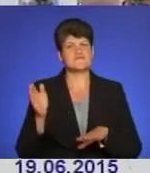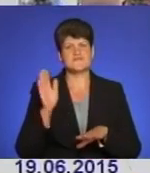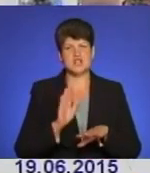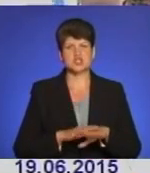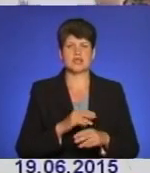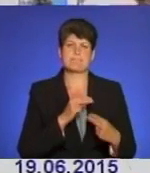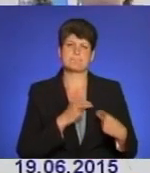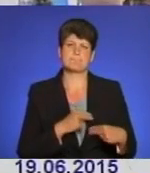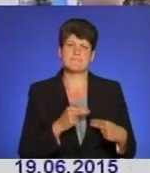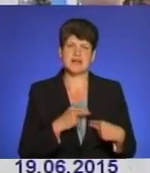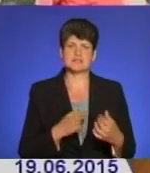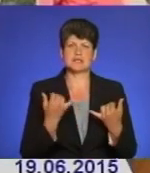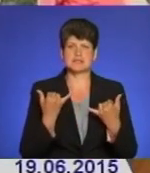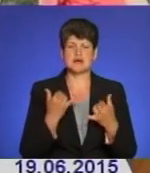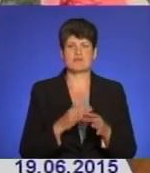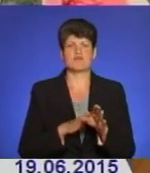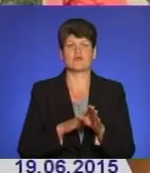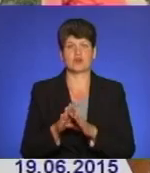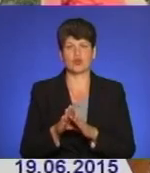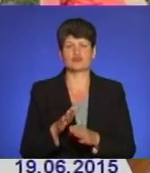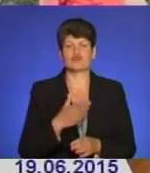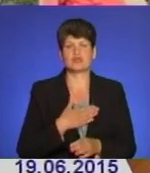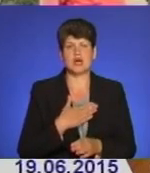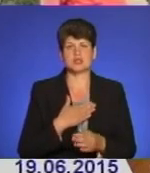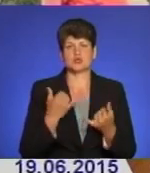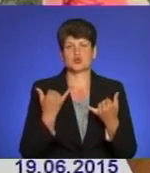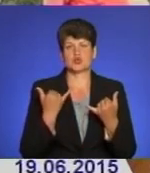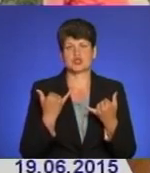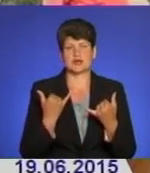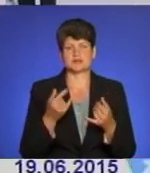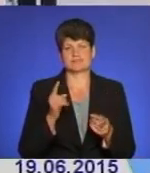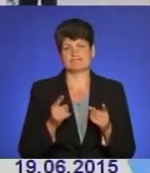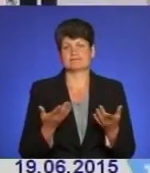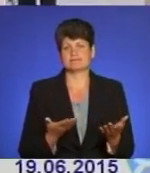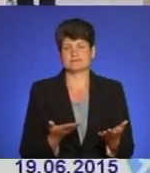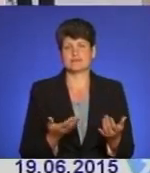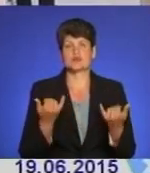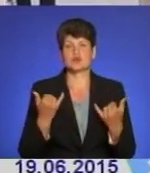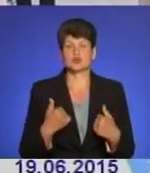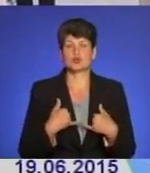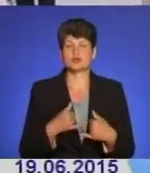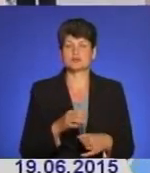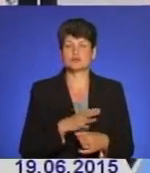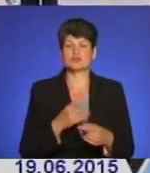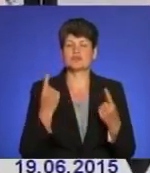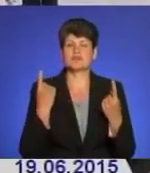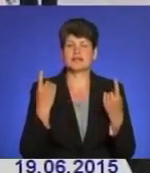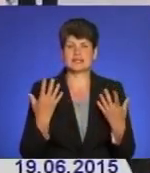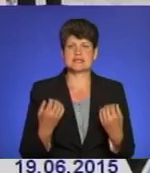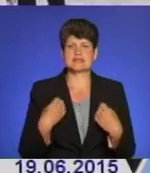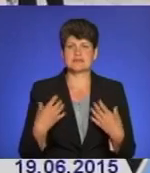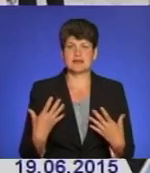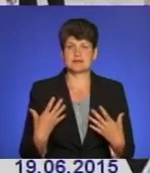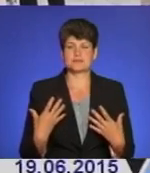важкій праці, які вони зараз виконують і в наших сучасних реаліях. Сьогодні в нас відбувається велике свято,